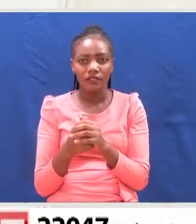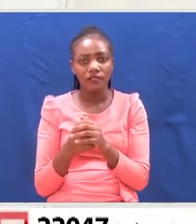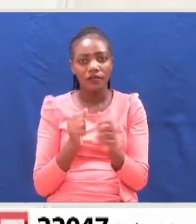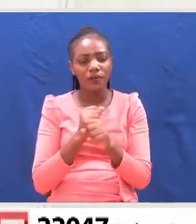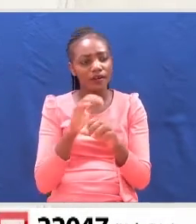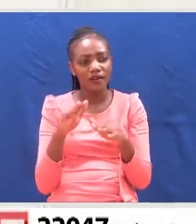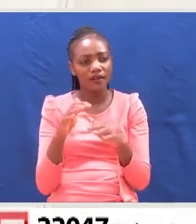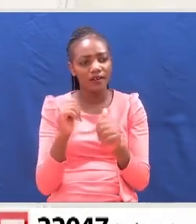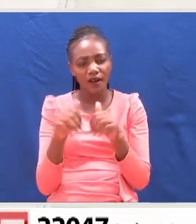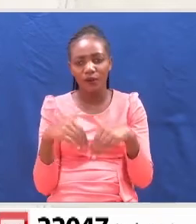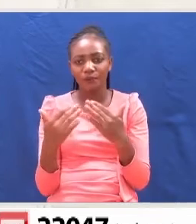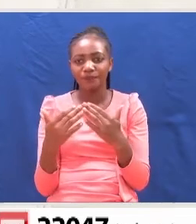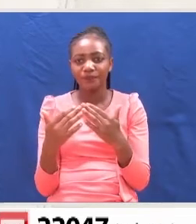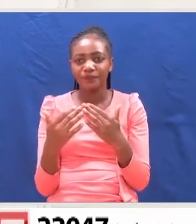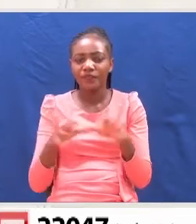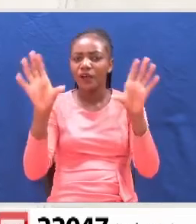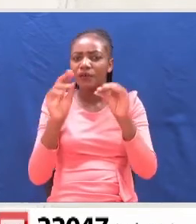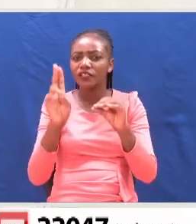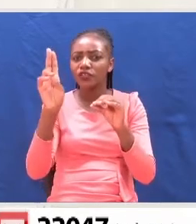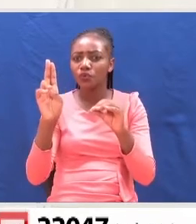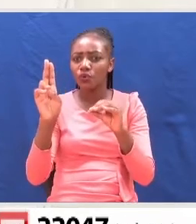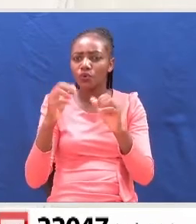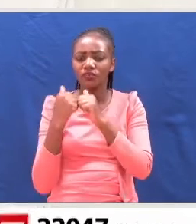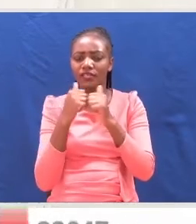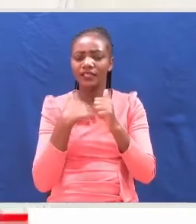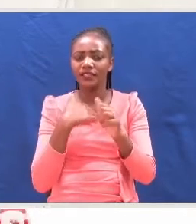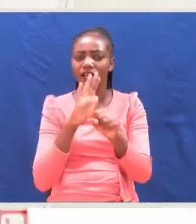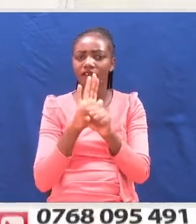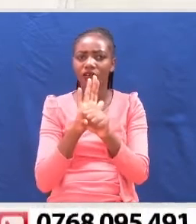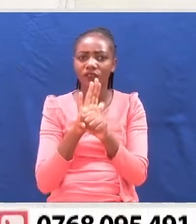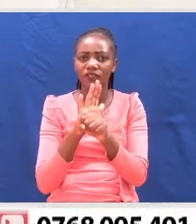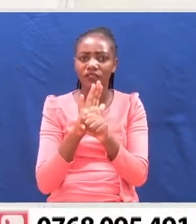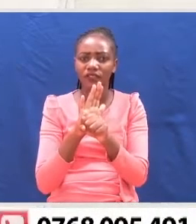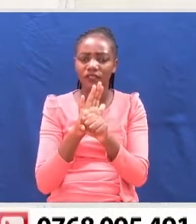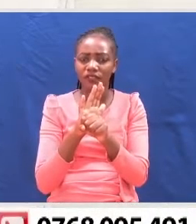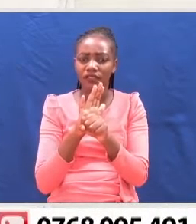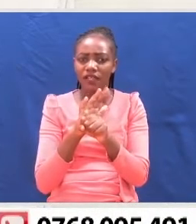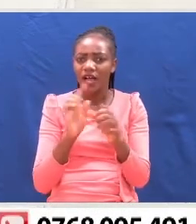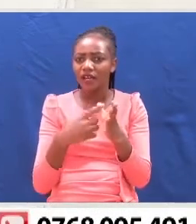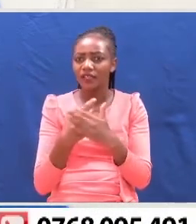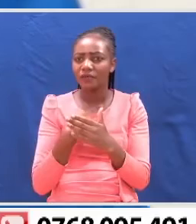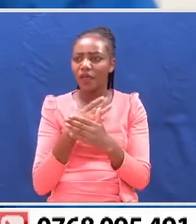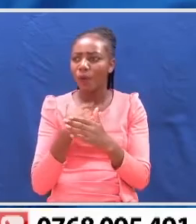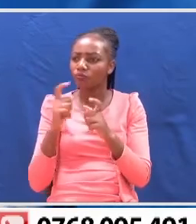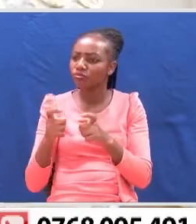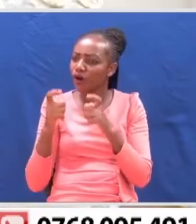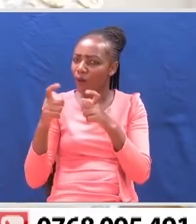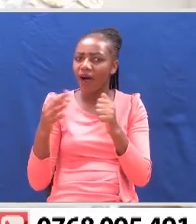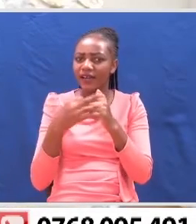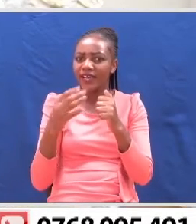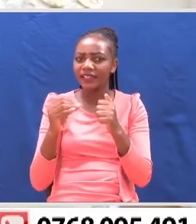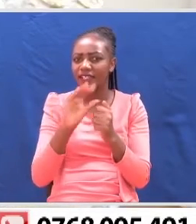Amepitia changamoto mingi sana. Mimi nampa alama ya 80 plus. Amejaribu sana kulingana. Unajua